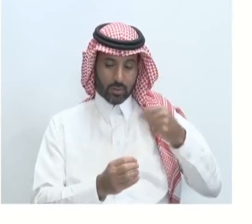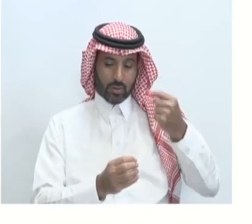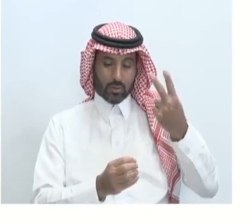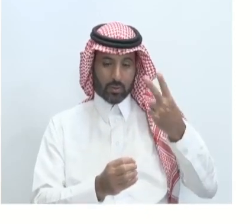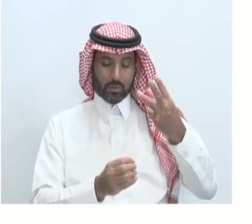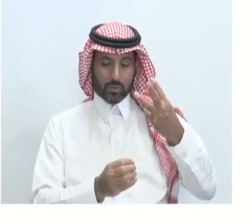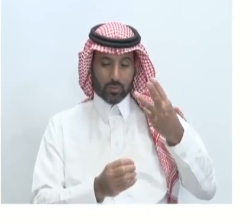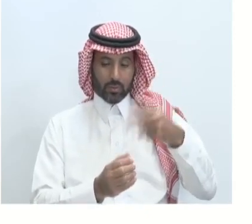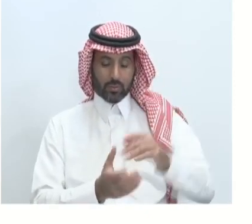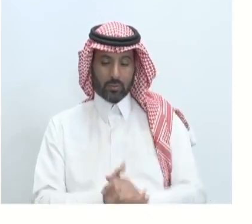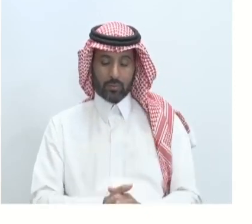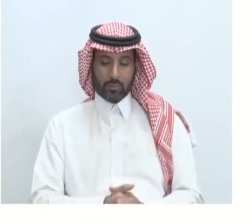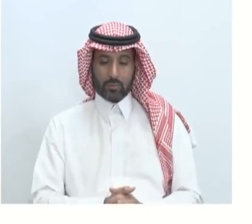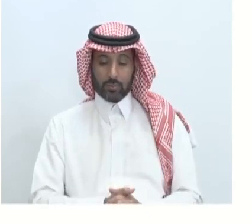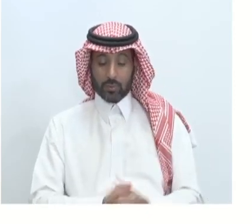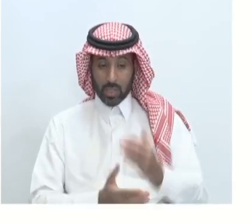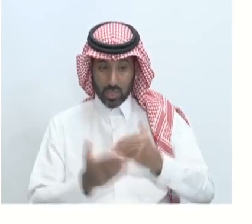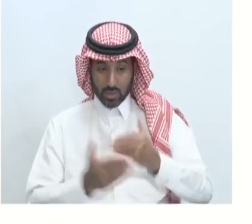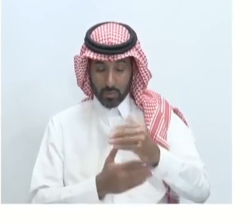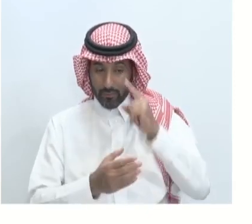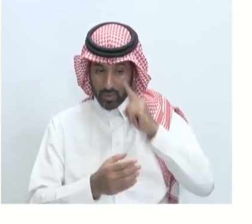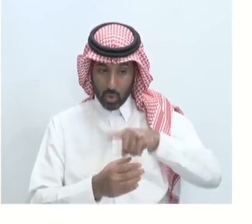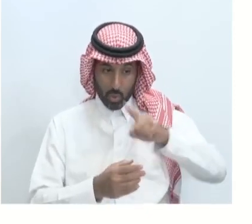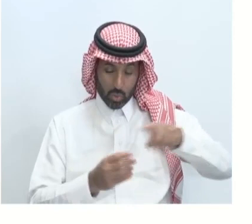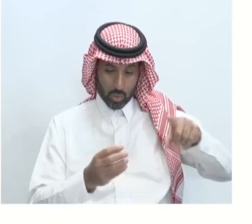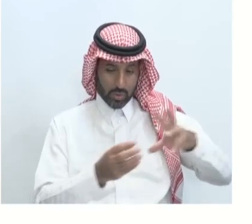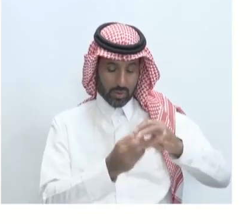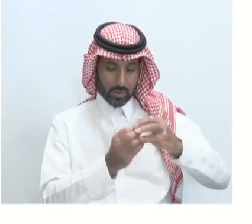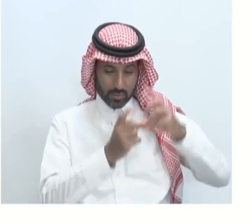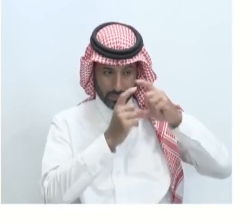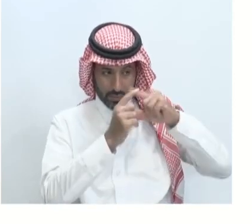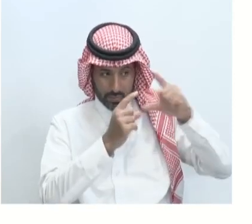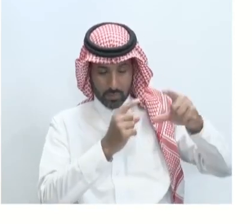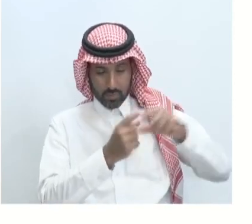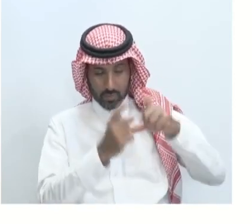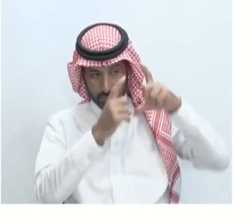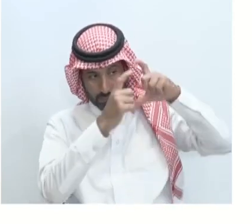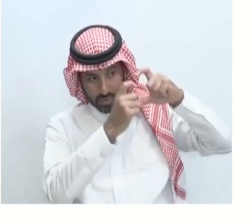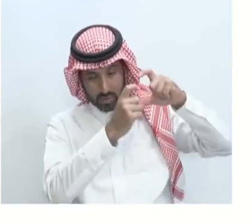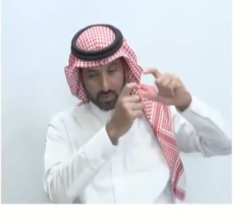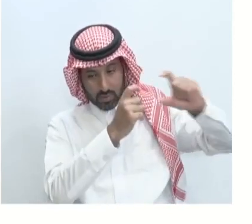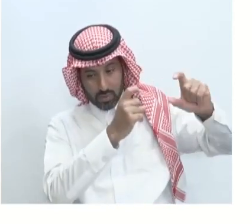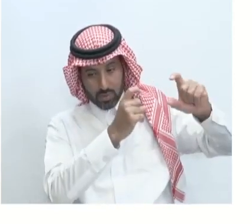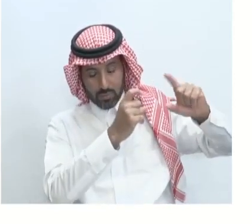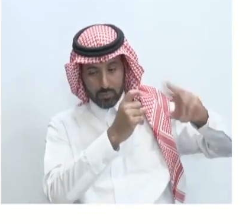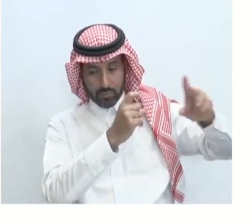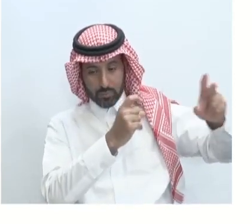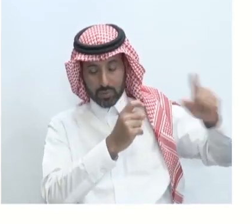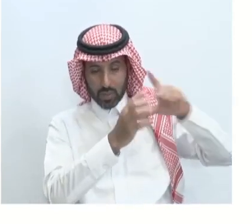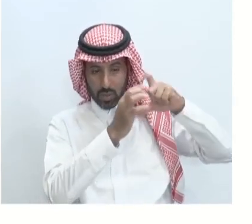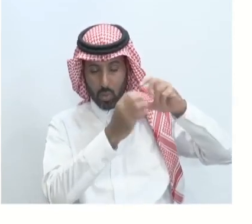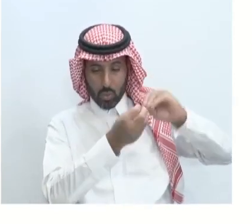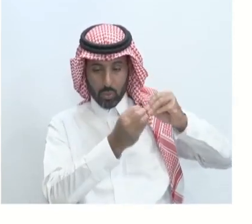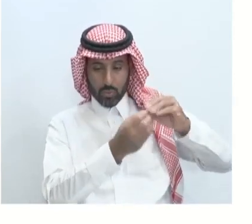الطيف وتحليله نلاحظ هنا صوره لجرم سماوي بعد التقاطه بعده نطاقات